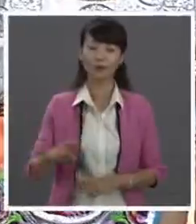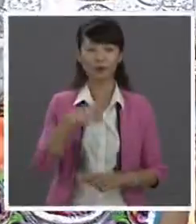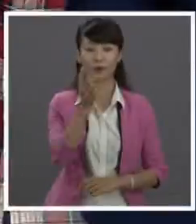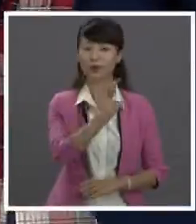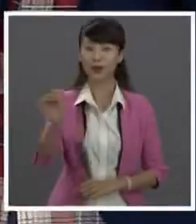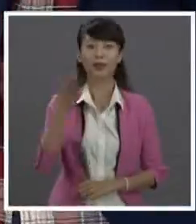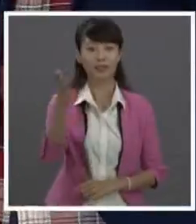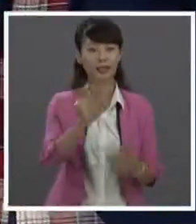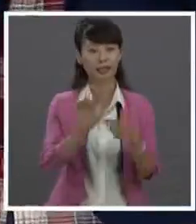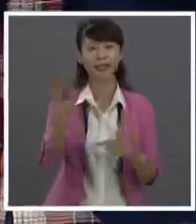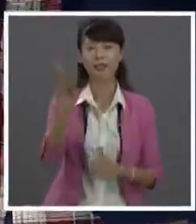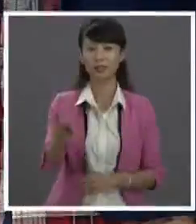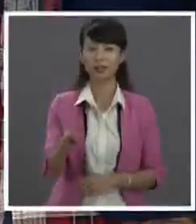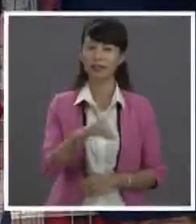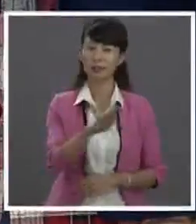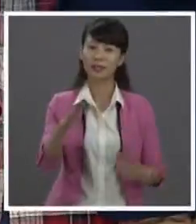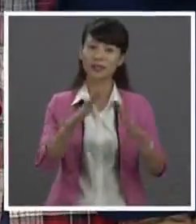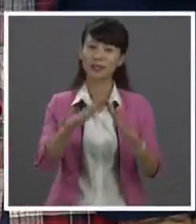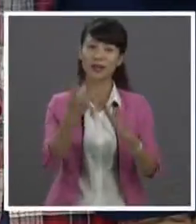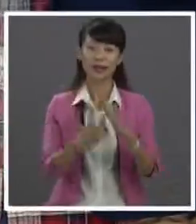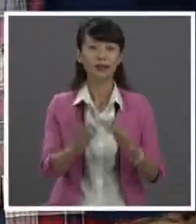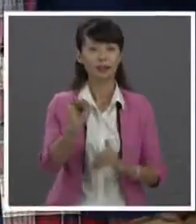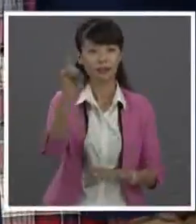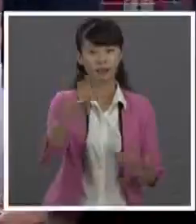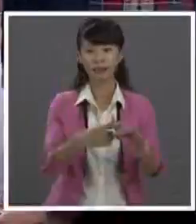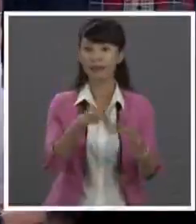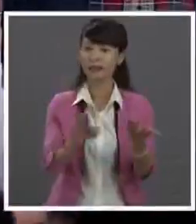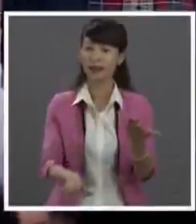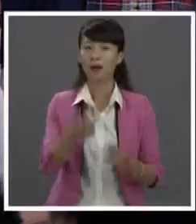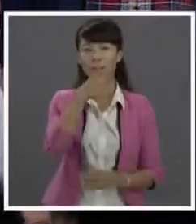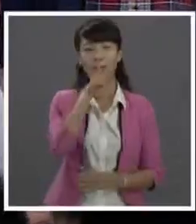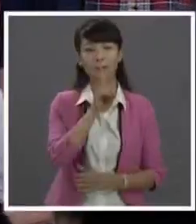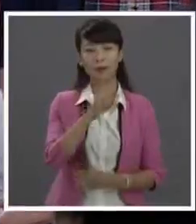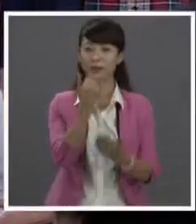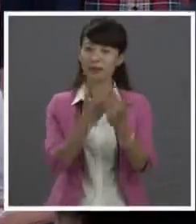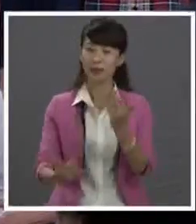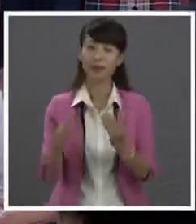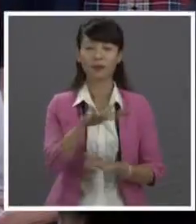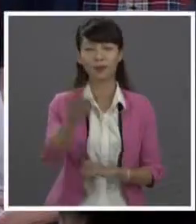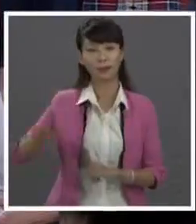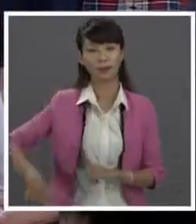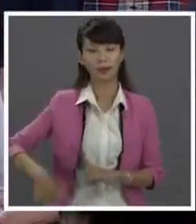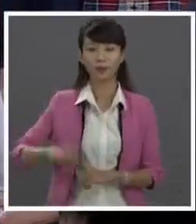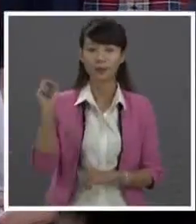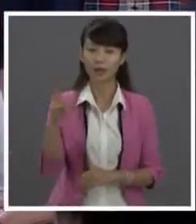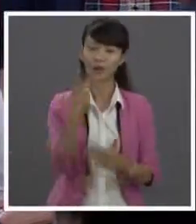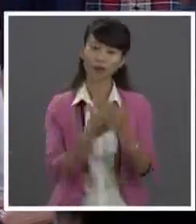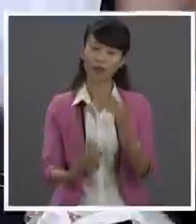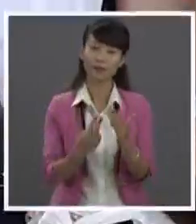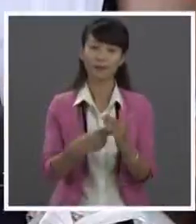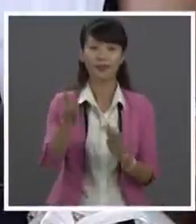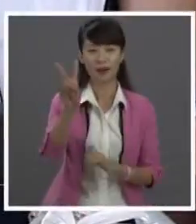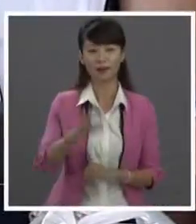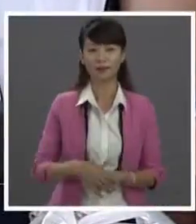家里的第一个小孩，然后爸爸妈妈生完他们之后呢，就会要第二个小孩，第二个小孩会很健康之